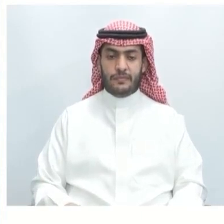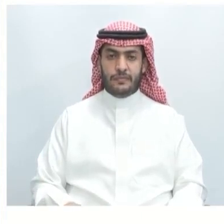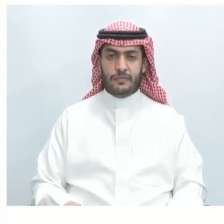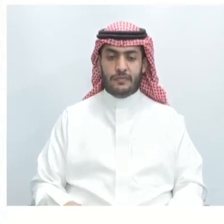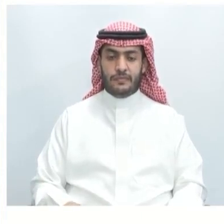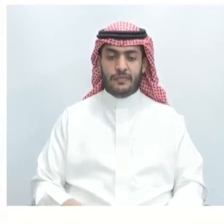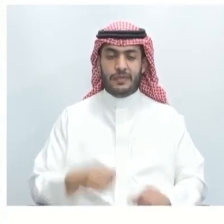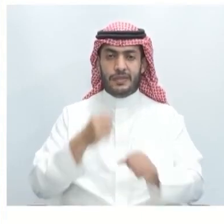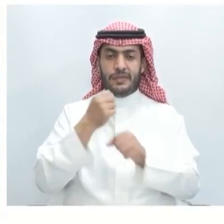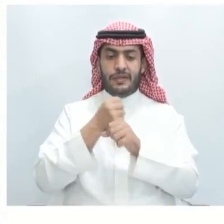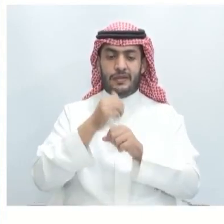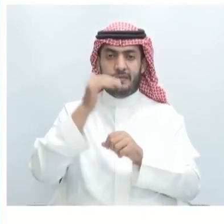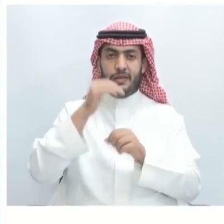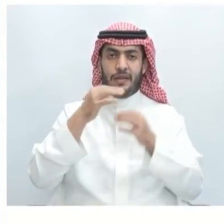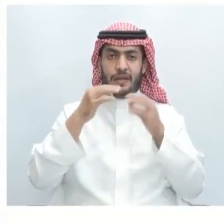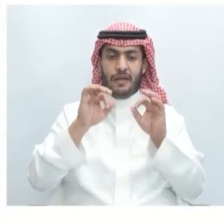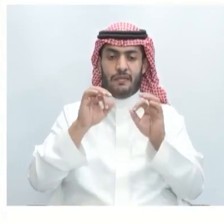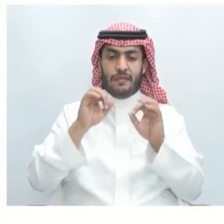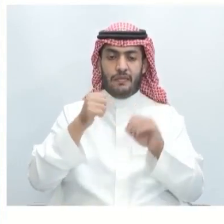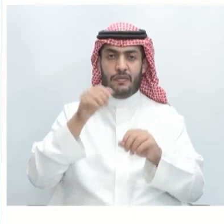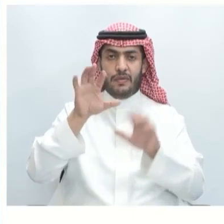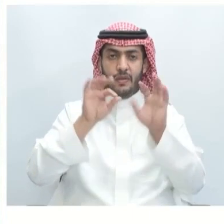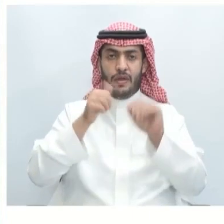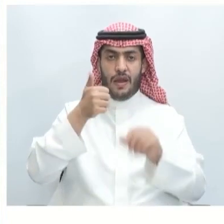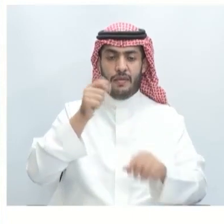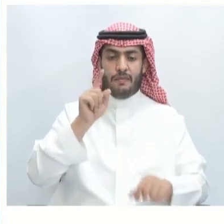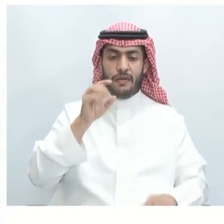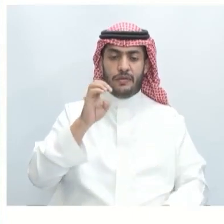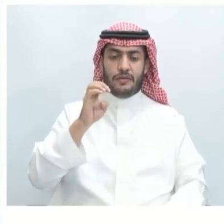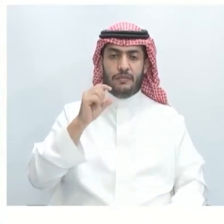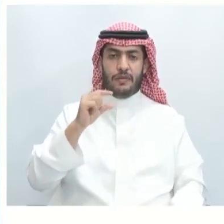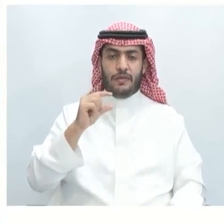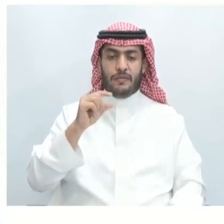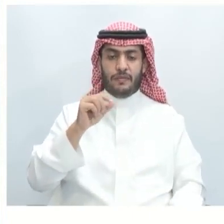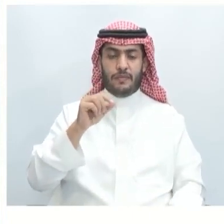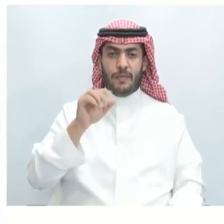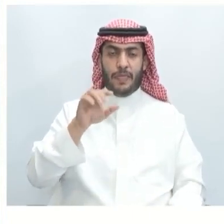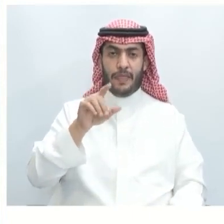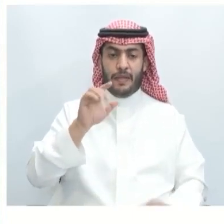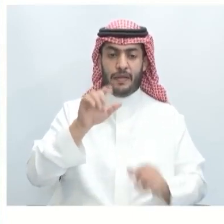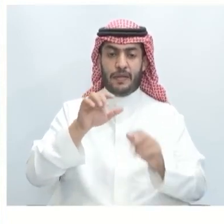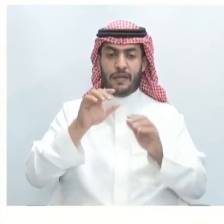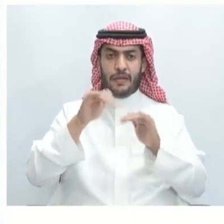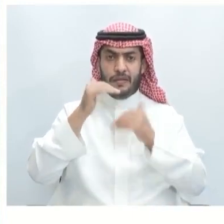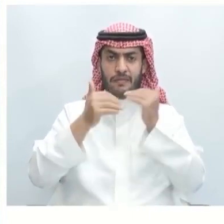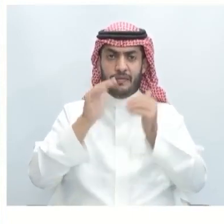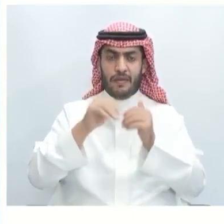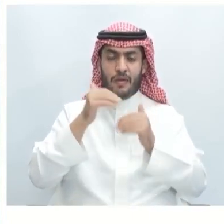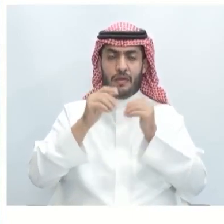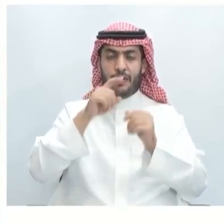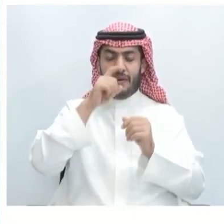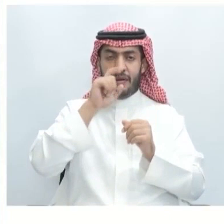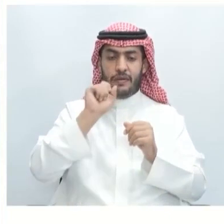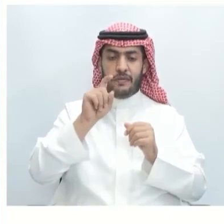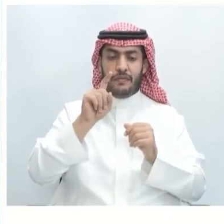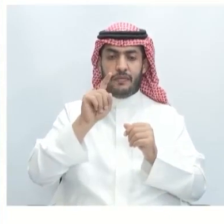لاستخدامها في مكان اخر نن ذكرنا اداه اداره السيناريو هناك عده خطوات نقوم